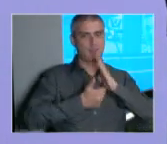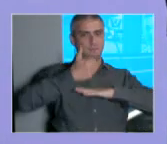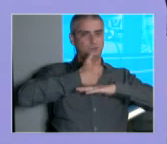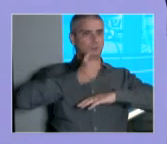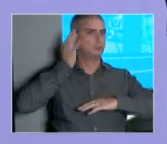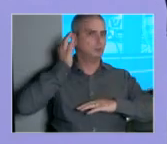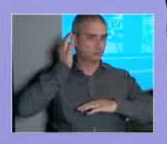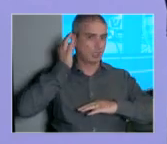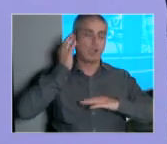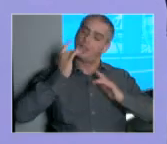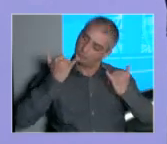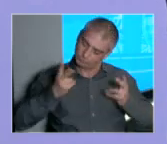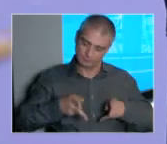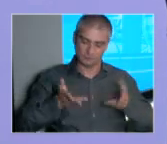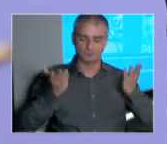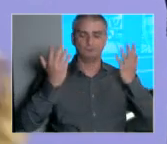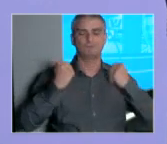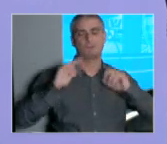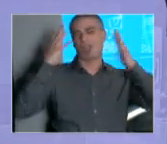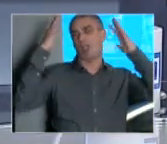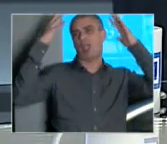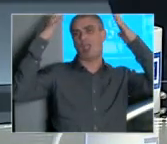שבראשה עומדת אישה, אז עכשיו יש.